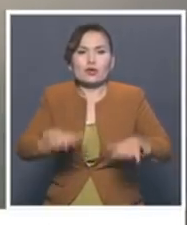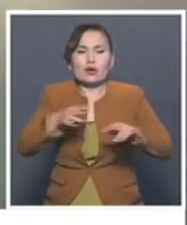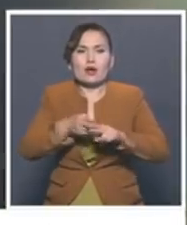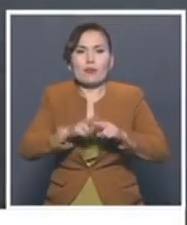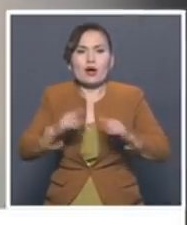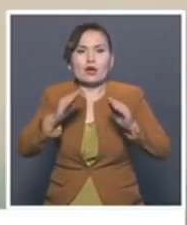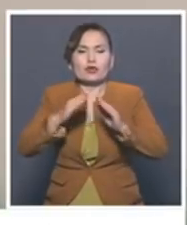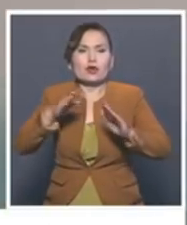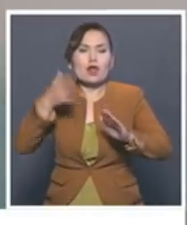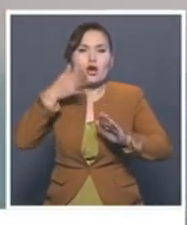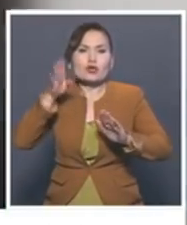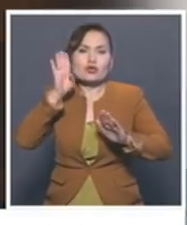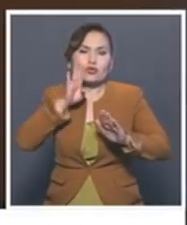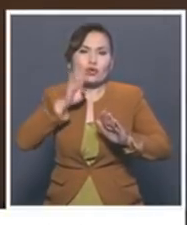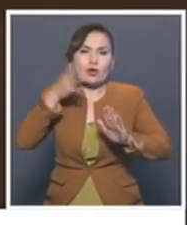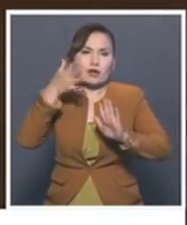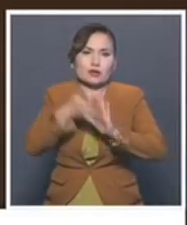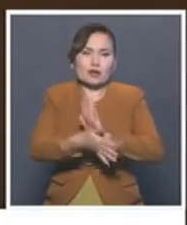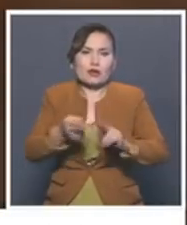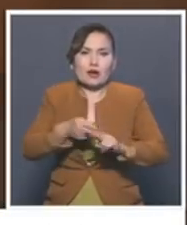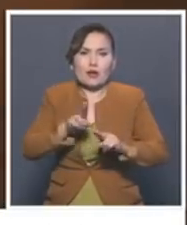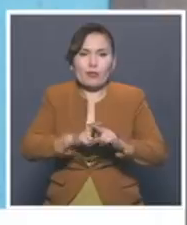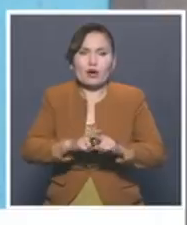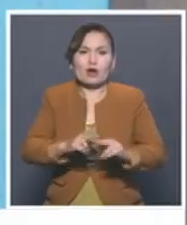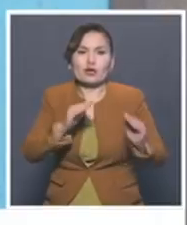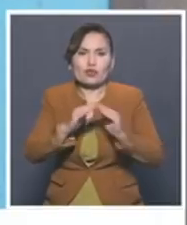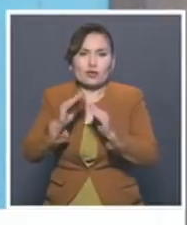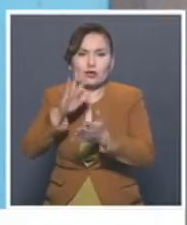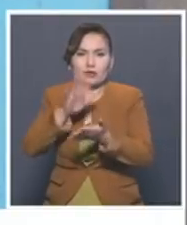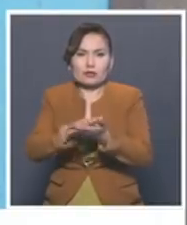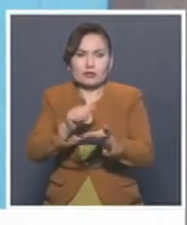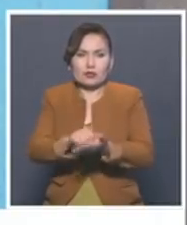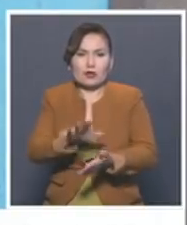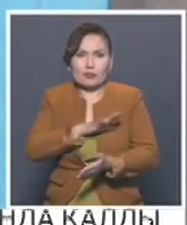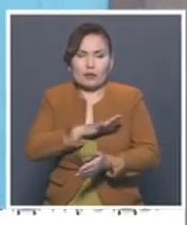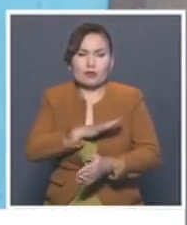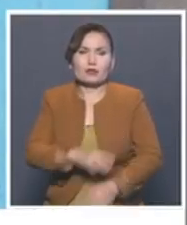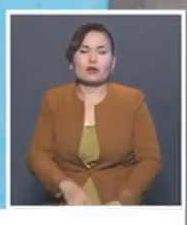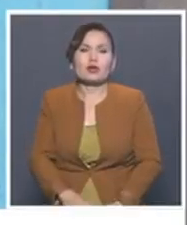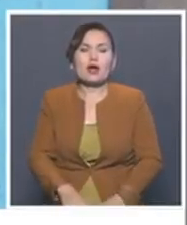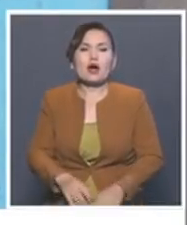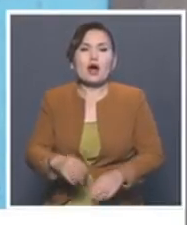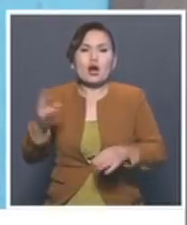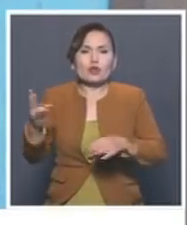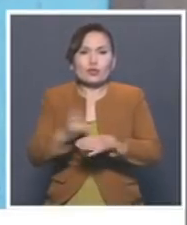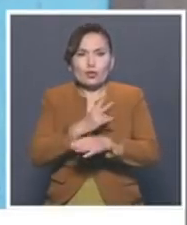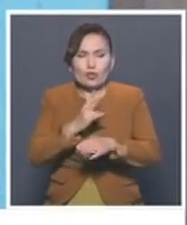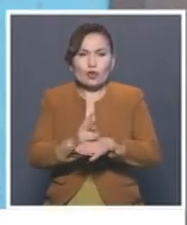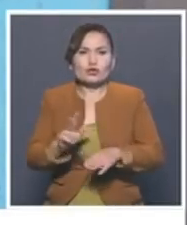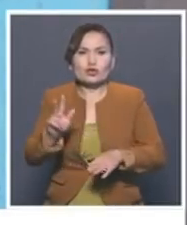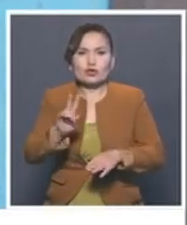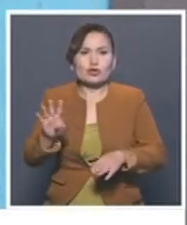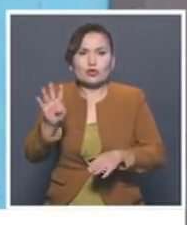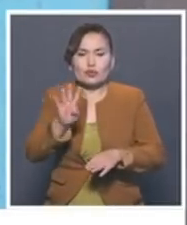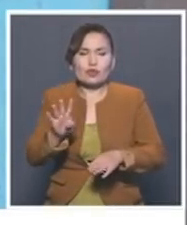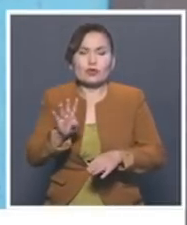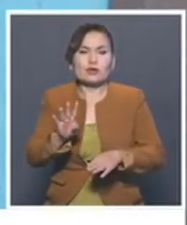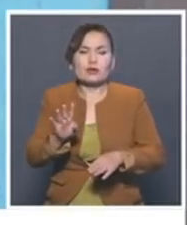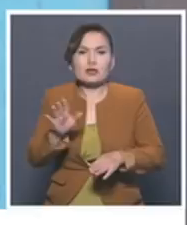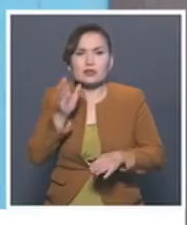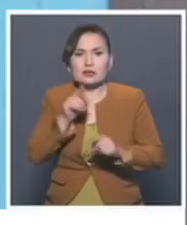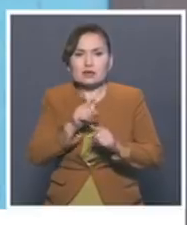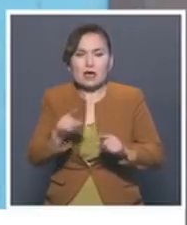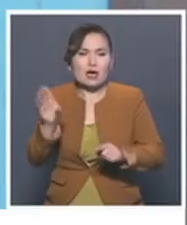Шатырдан аққан су подъезді шайып, бірнеше пәтерді бүлдірді. Түнімен 3 сағат, 4 сағат ба түнімен әртүр су тасумен